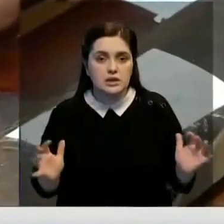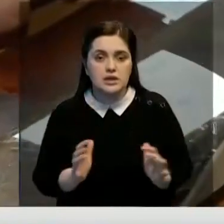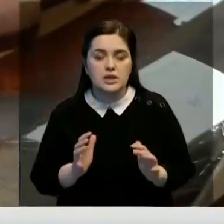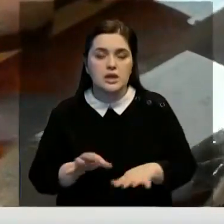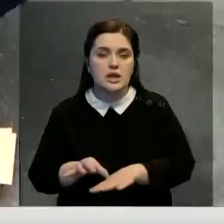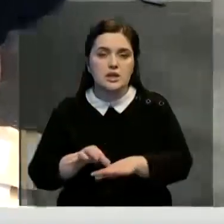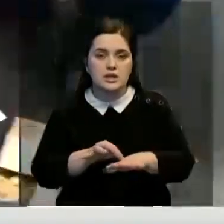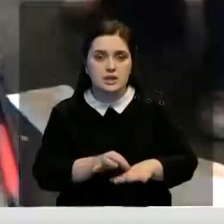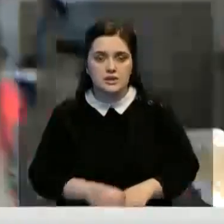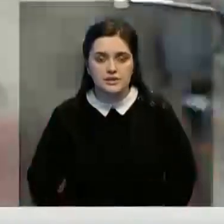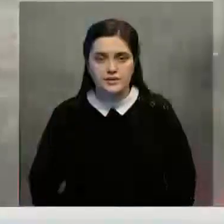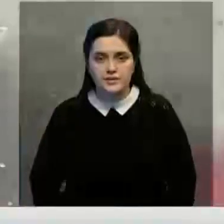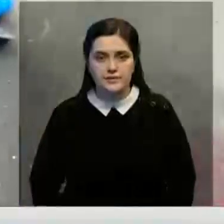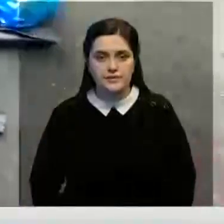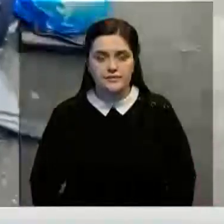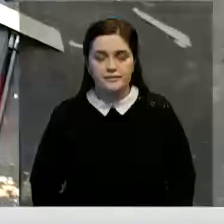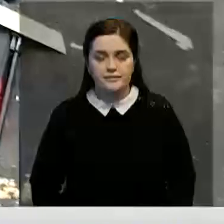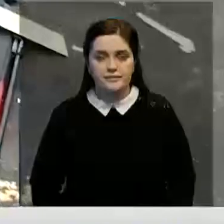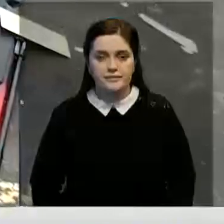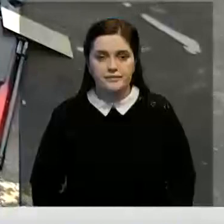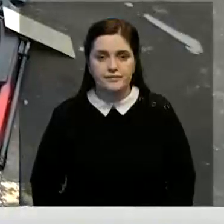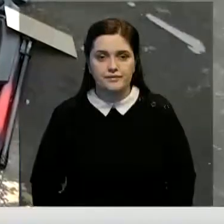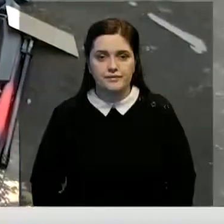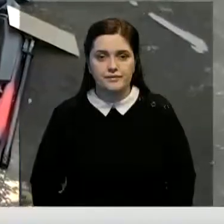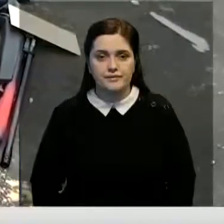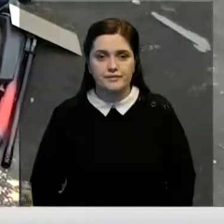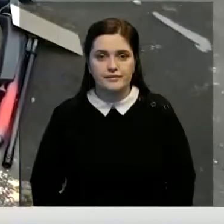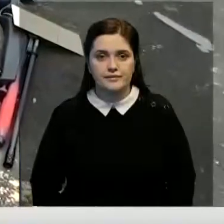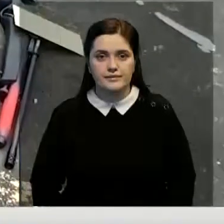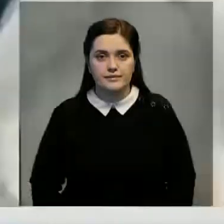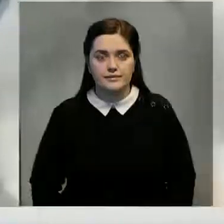за хранение и ношение оружия.